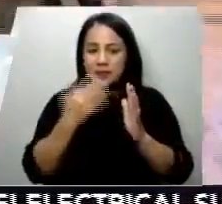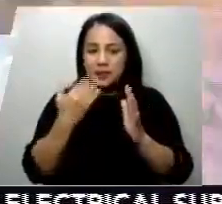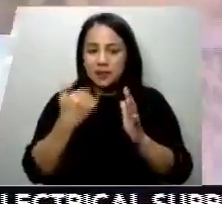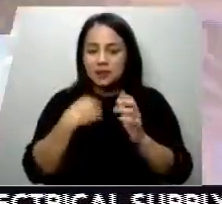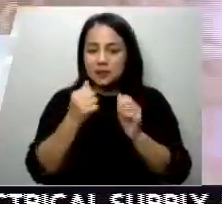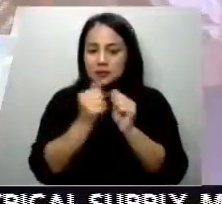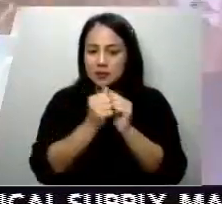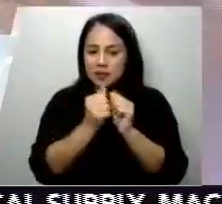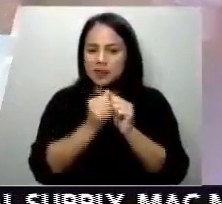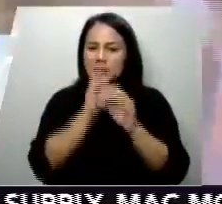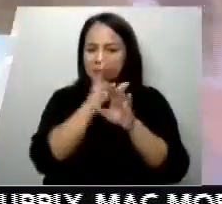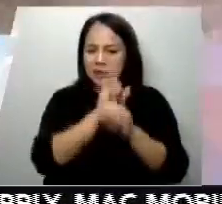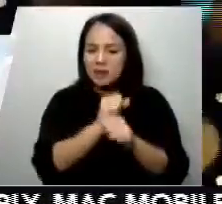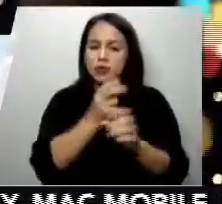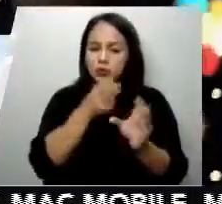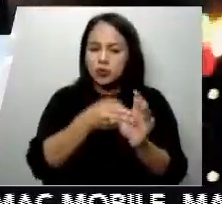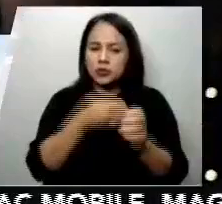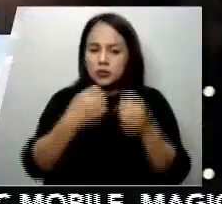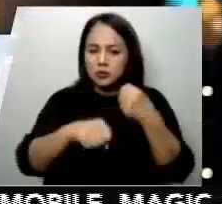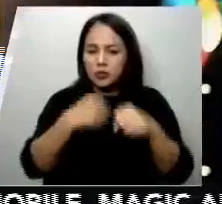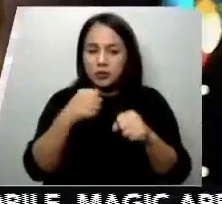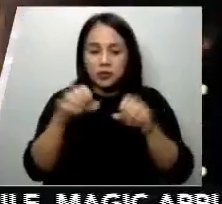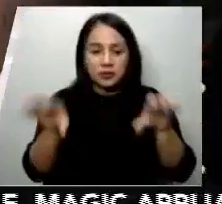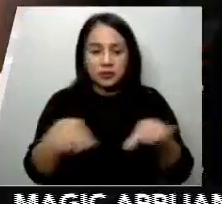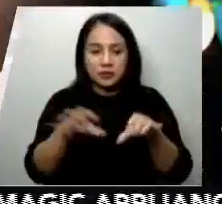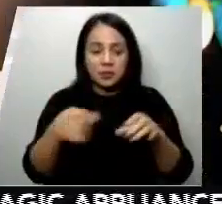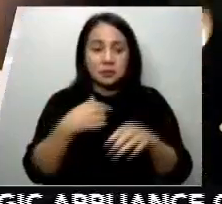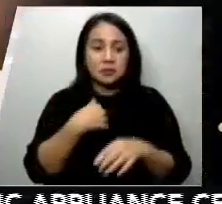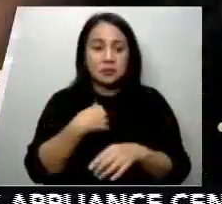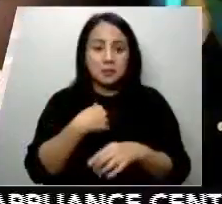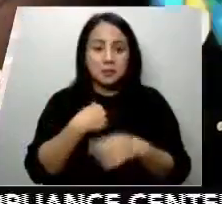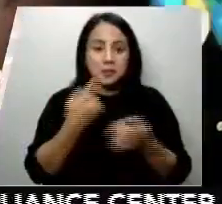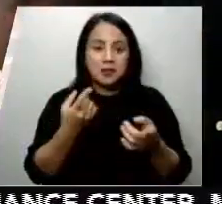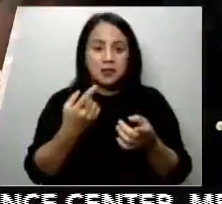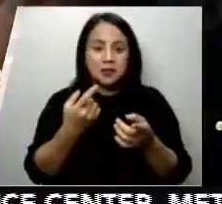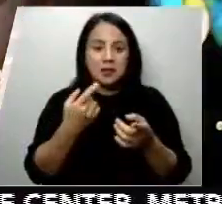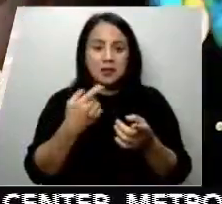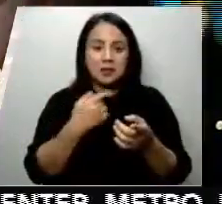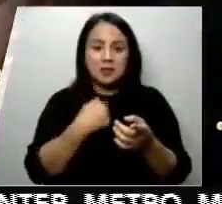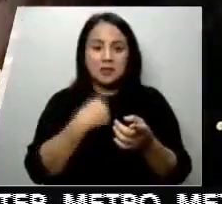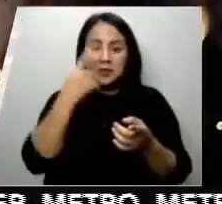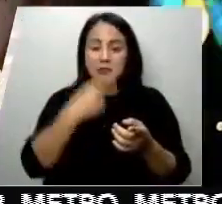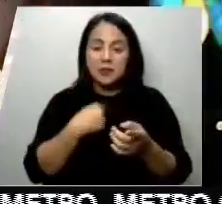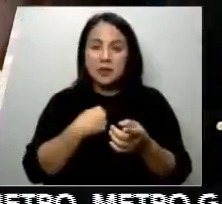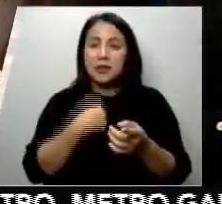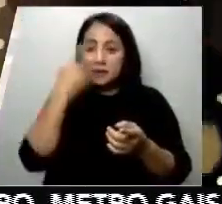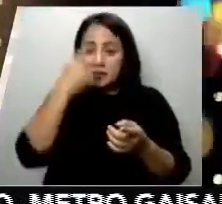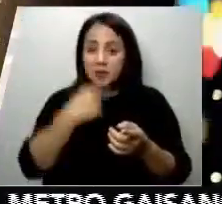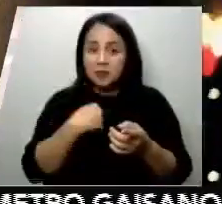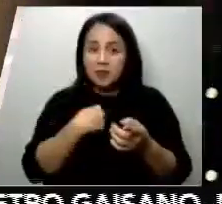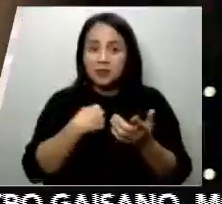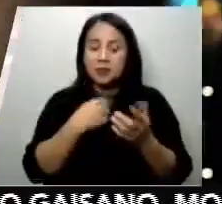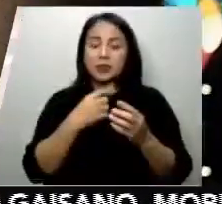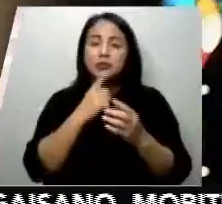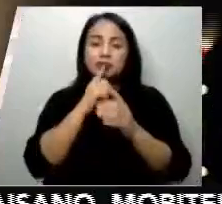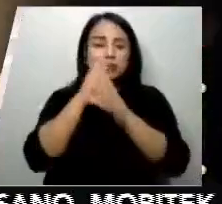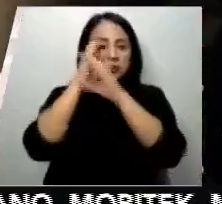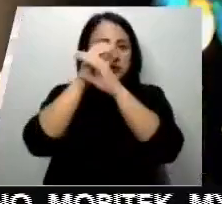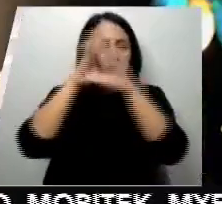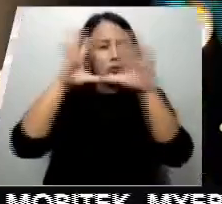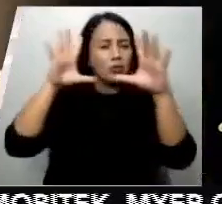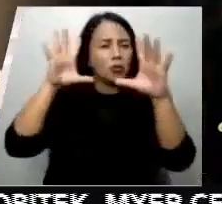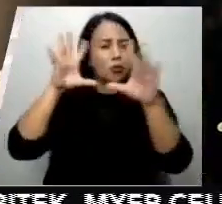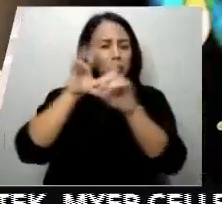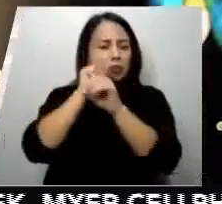sa ibang sporting activities. Happy jud kay ko. Like for me, no, it's a dream come true yun nga makadagan ko.